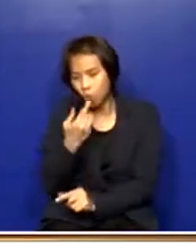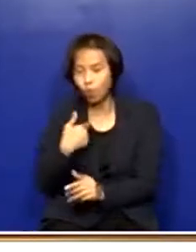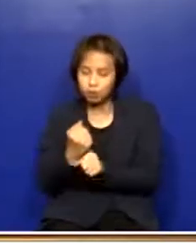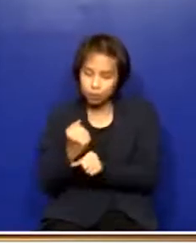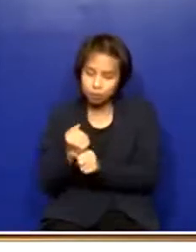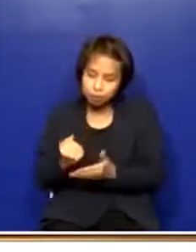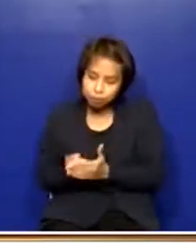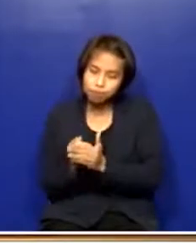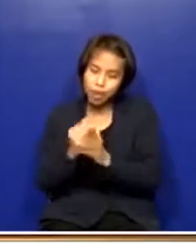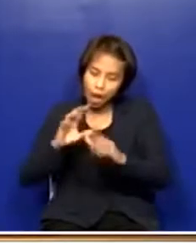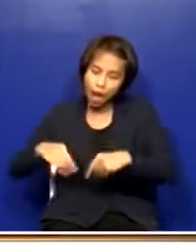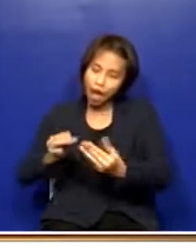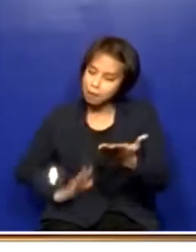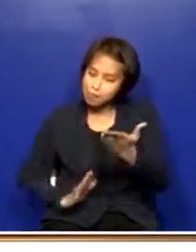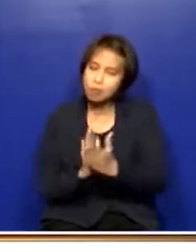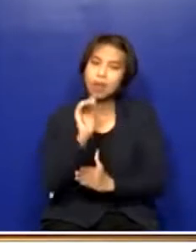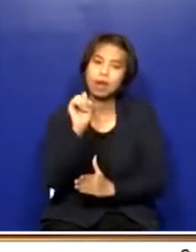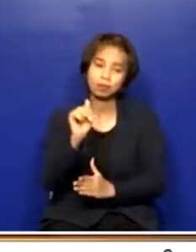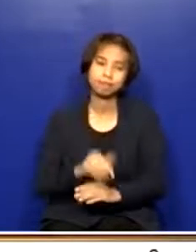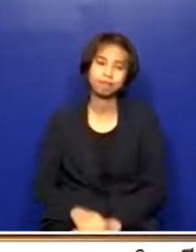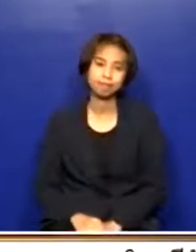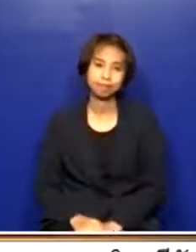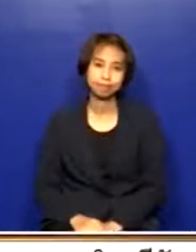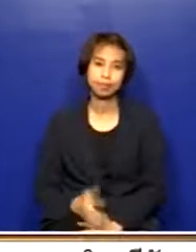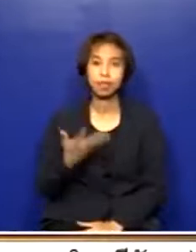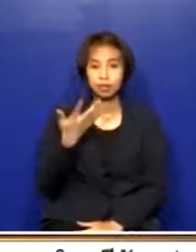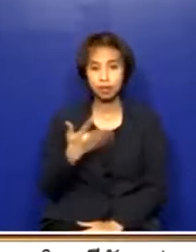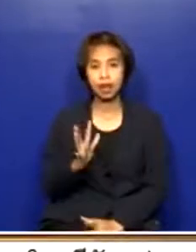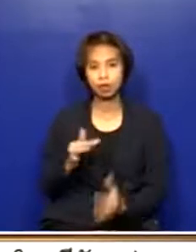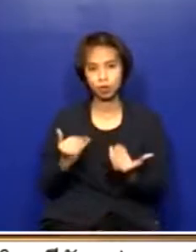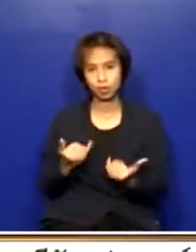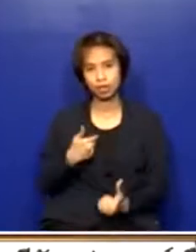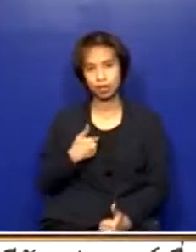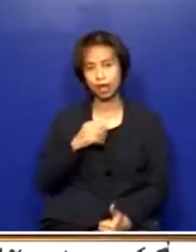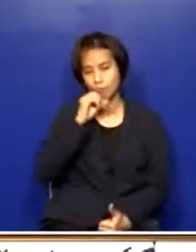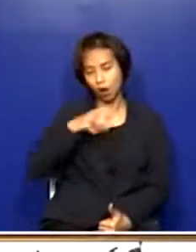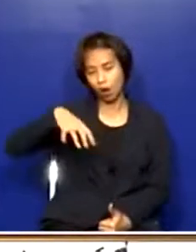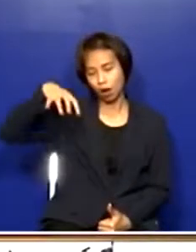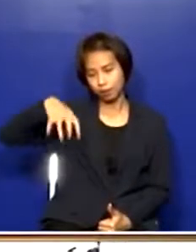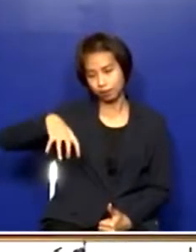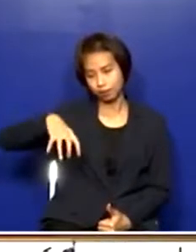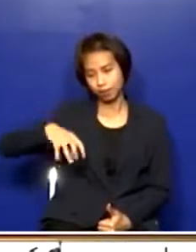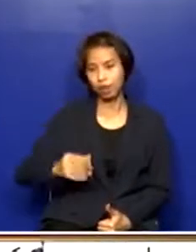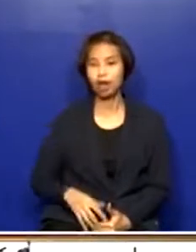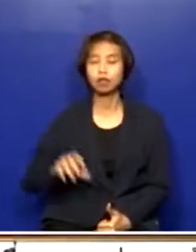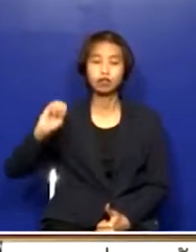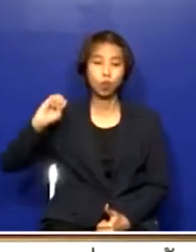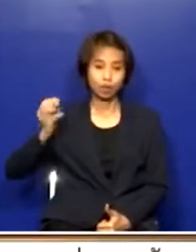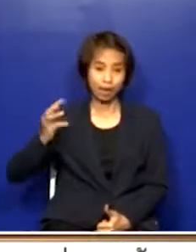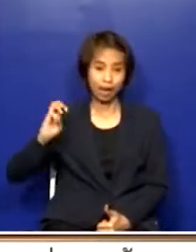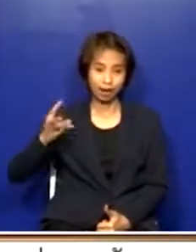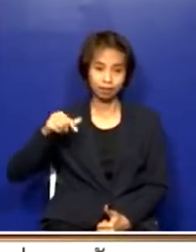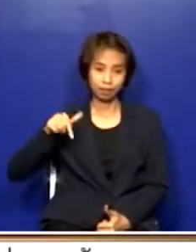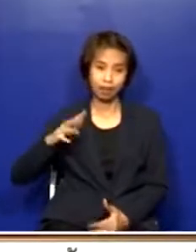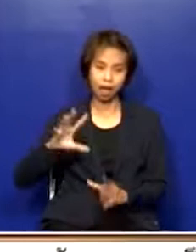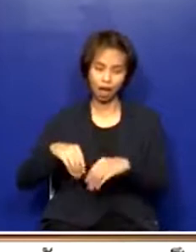ให้สำเร็จได้นะครับเมื่องต้นนผมกจะมอบ ทาน ศิดี โม พัฒนาสังคม แลสวดีการม